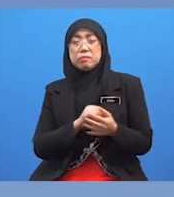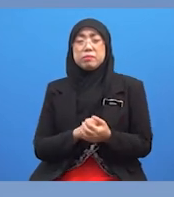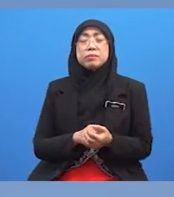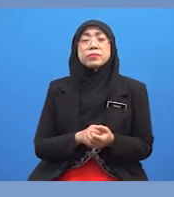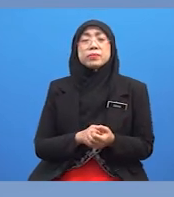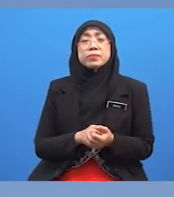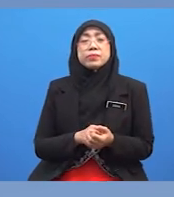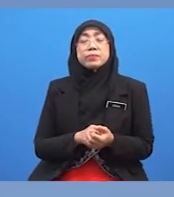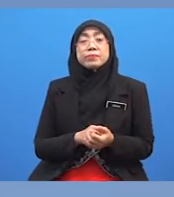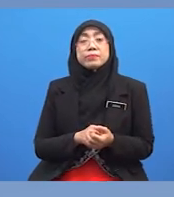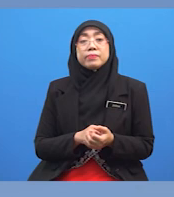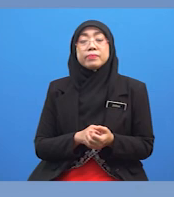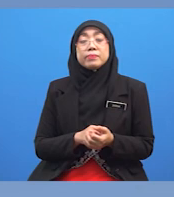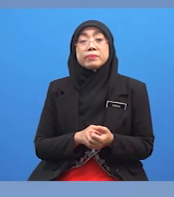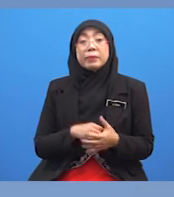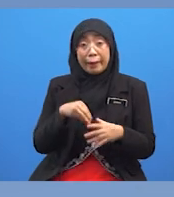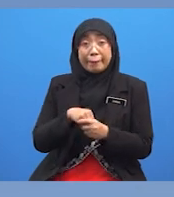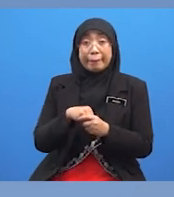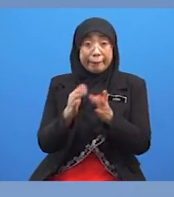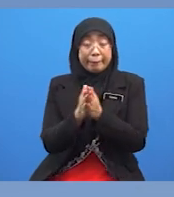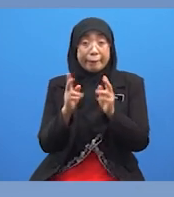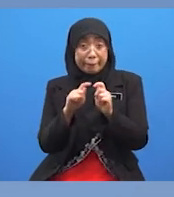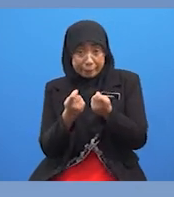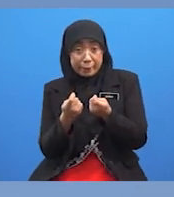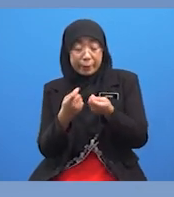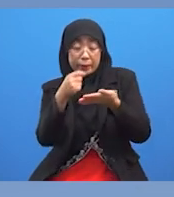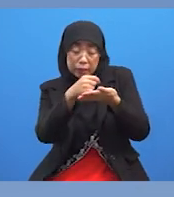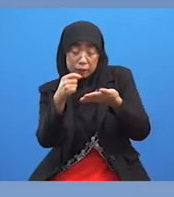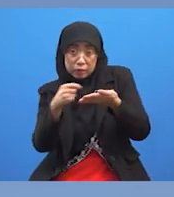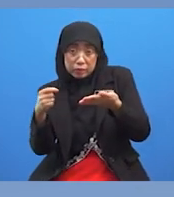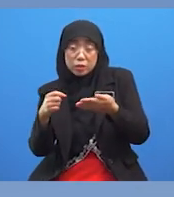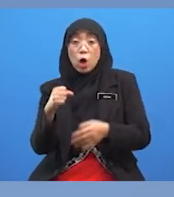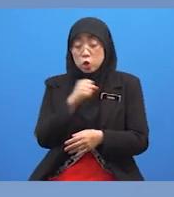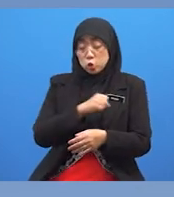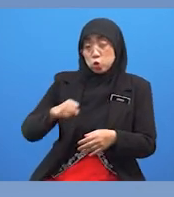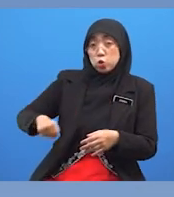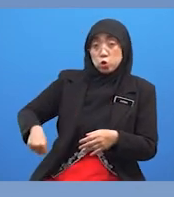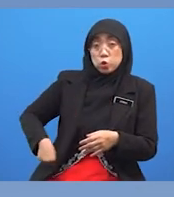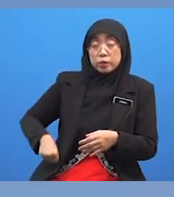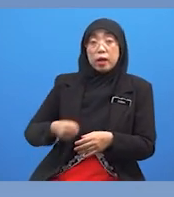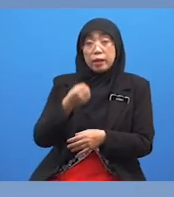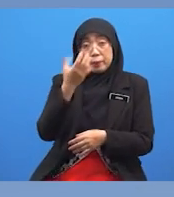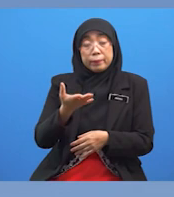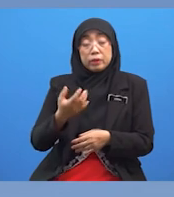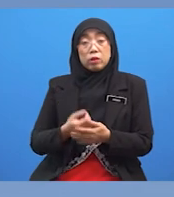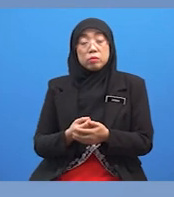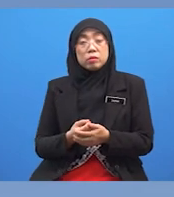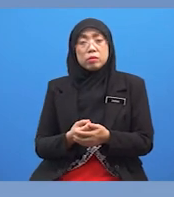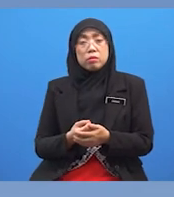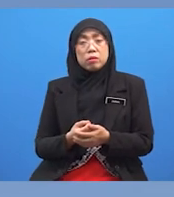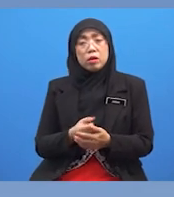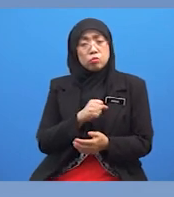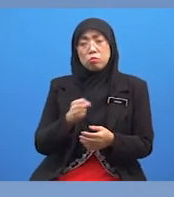petikan tersebut digambarkan oleh pengarang bahawa Sultan Alauddin Riayat Shah merupakan